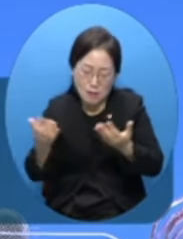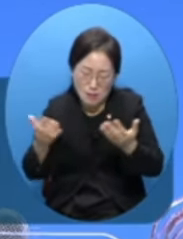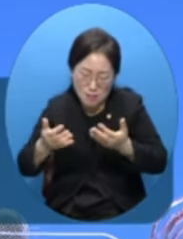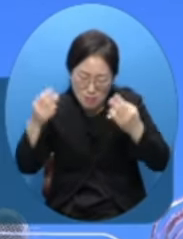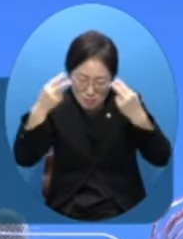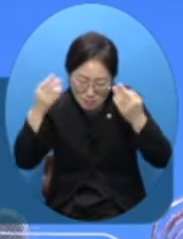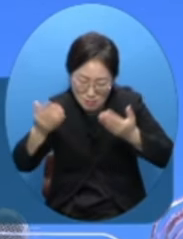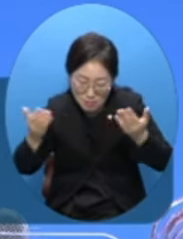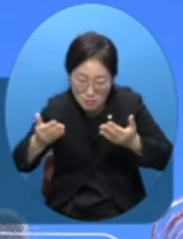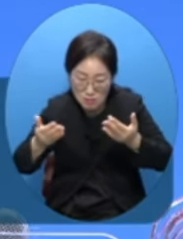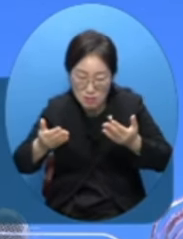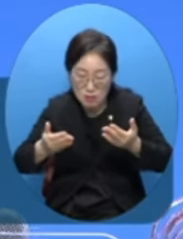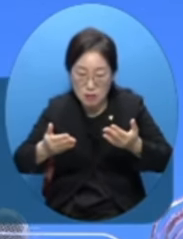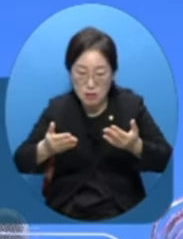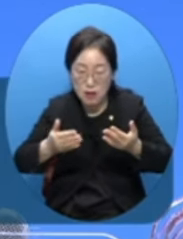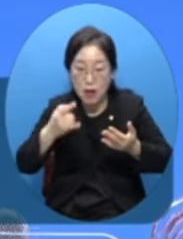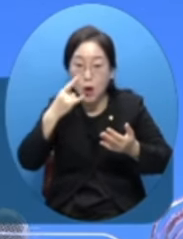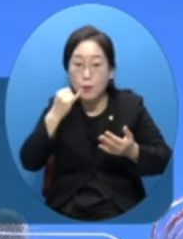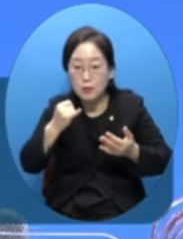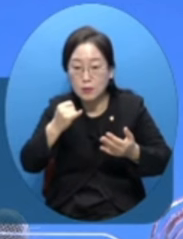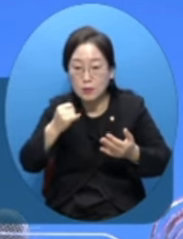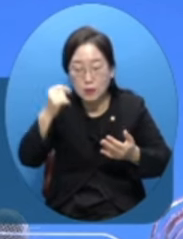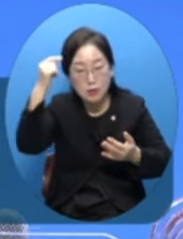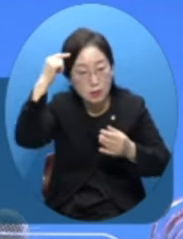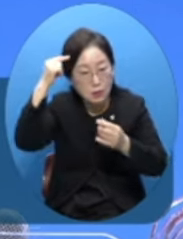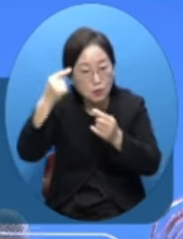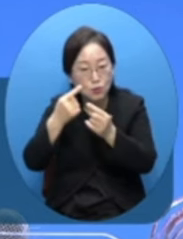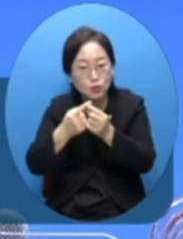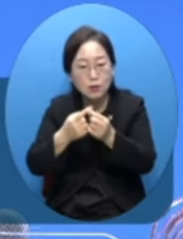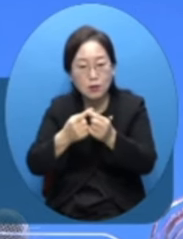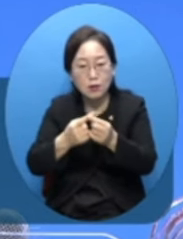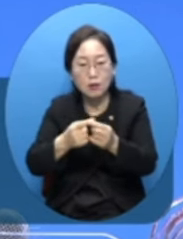뇌종양 말기 진단을 받고 또 돌아가십니다.